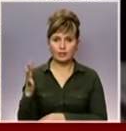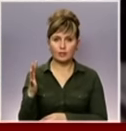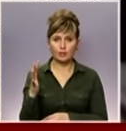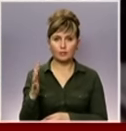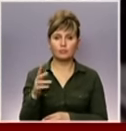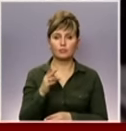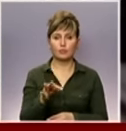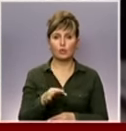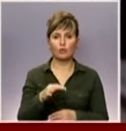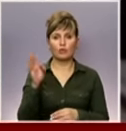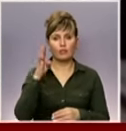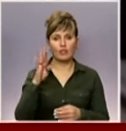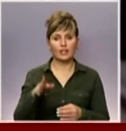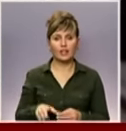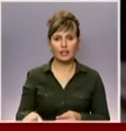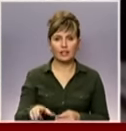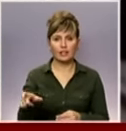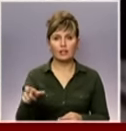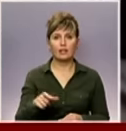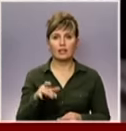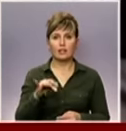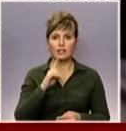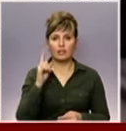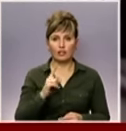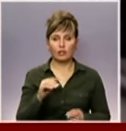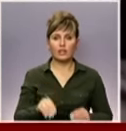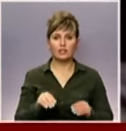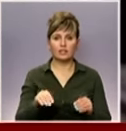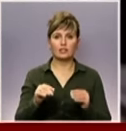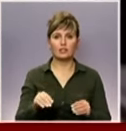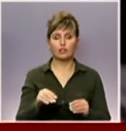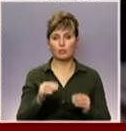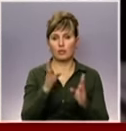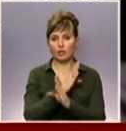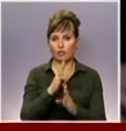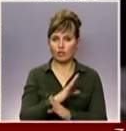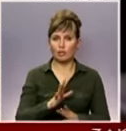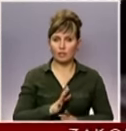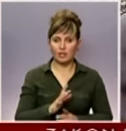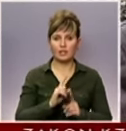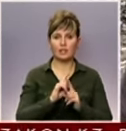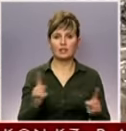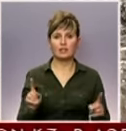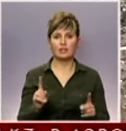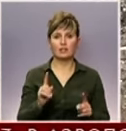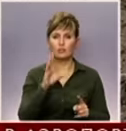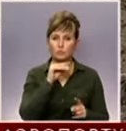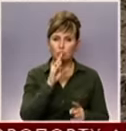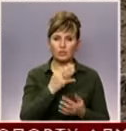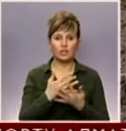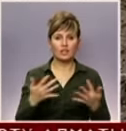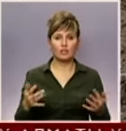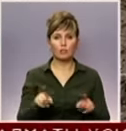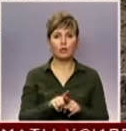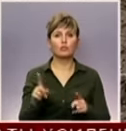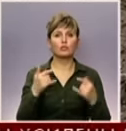по берегу реки. Вековые ивы стояли, зеленые насаждения, то есть дикая природа была, гнездовья фазанов, уток.